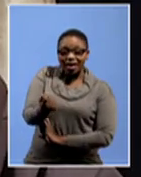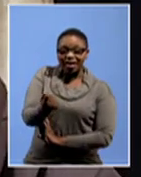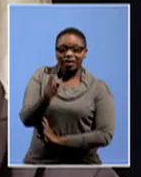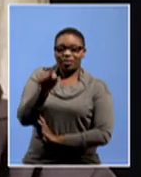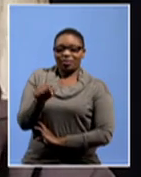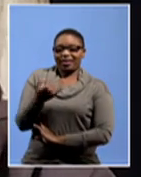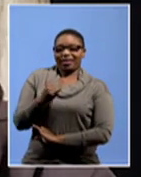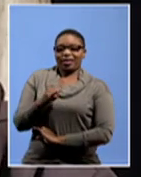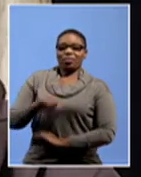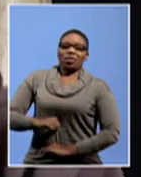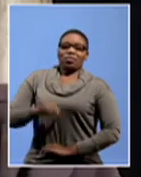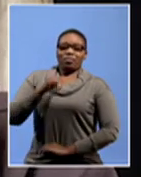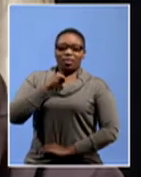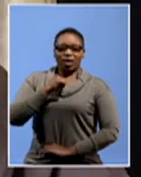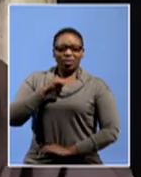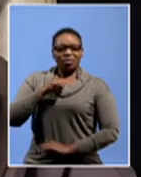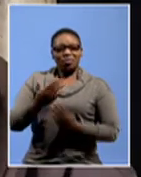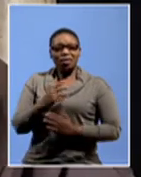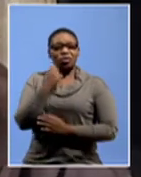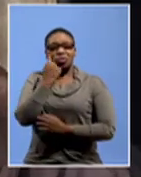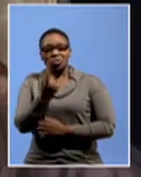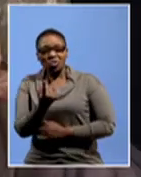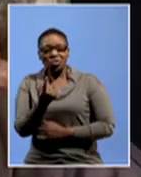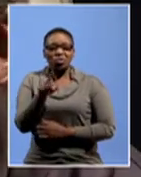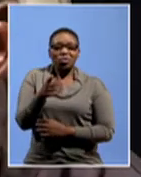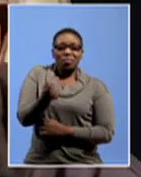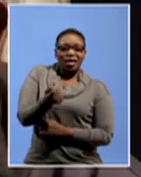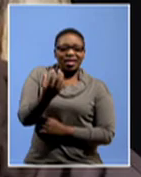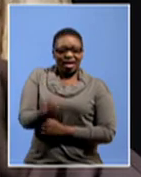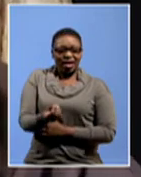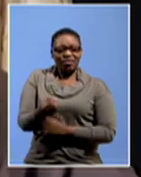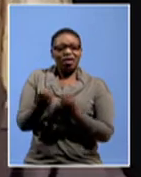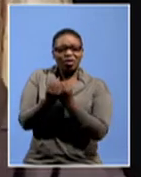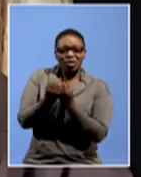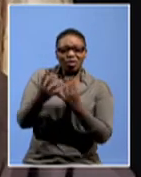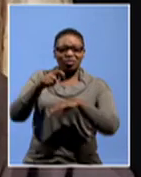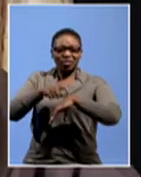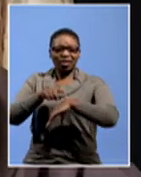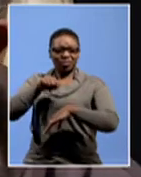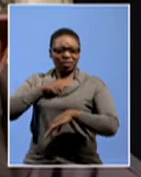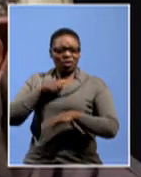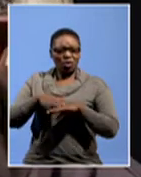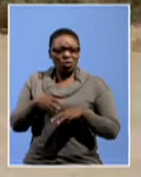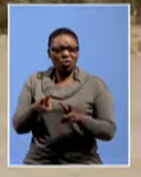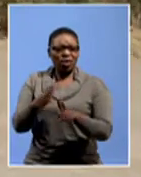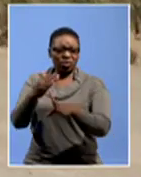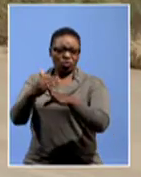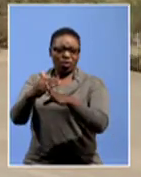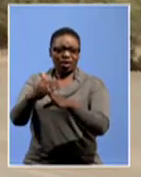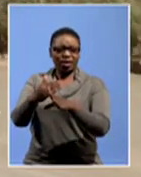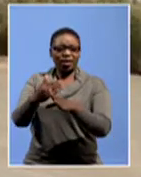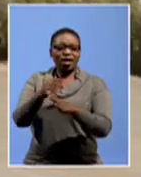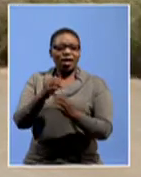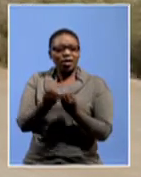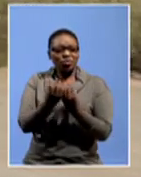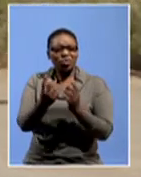maak, jy moet trots wees. Maak jy miskien môre geldjie. Baie kere, as ons miskien op pad werk toe, dan